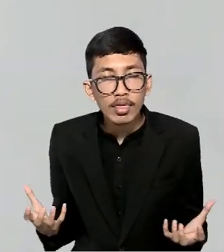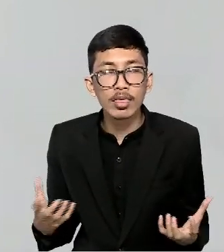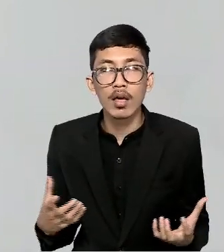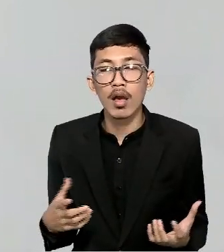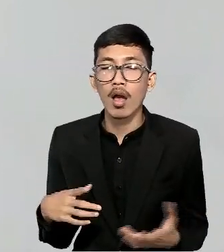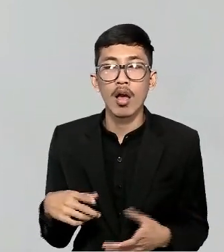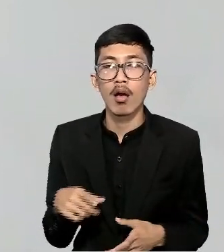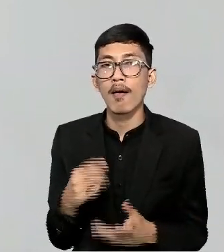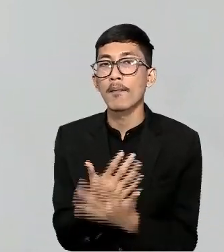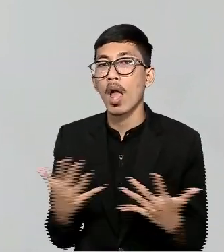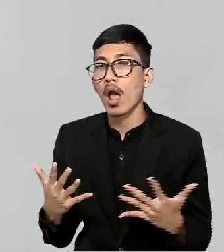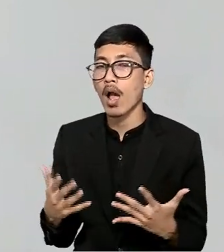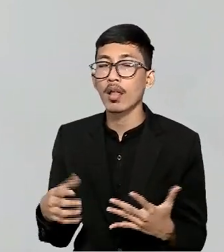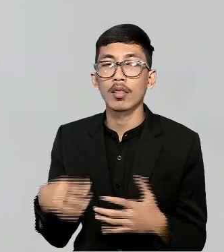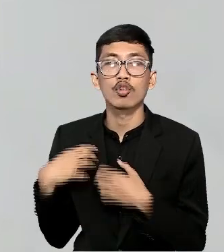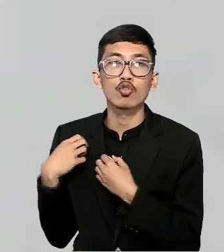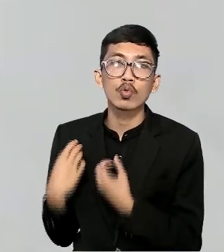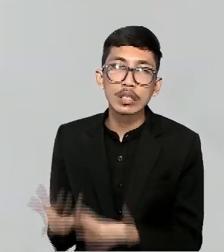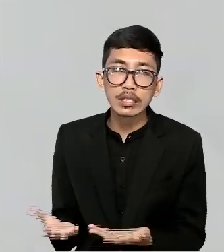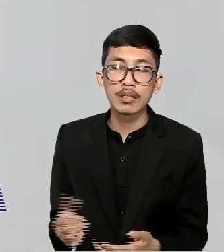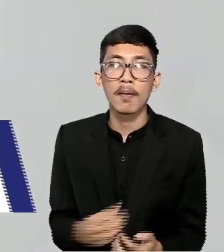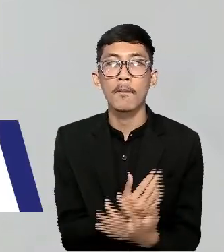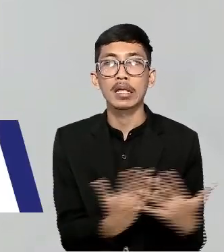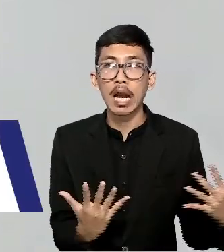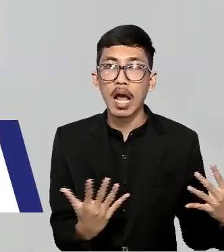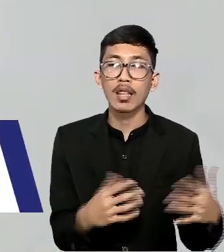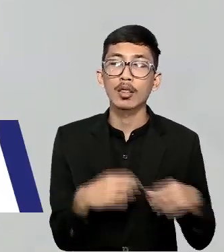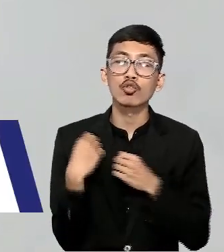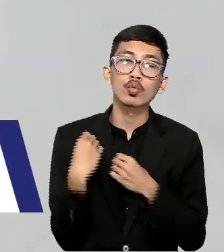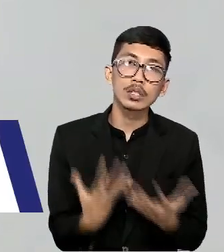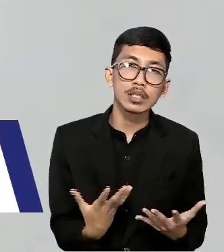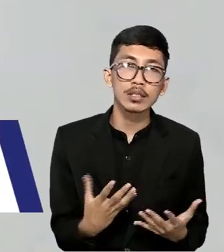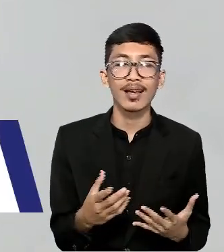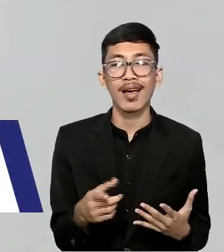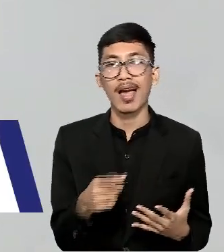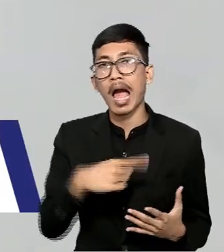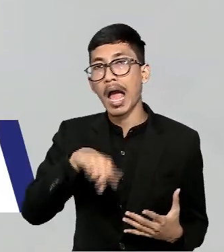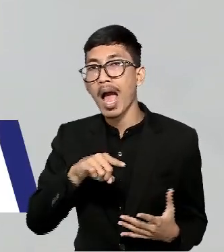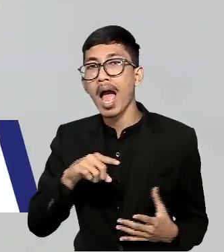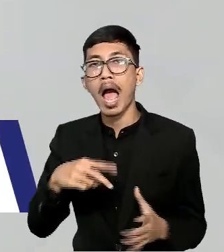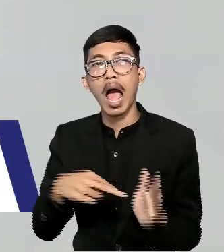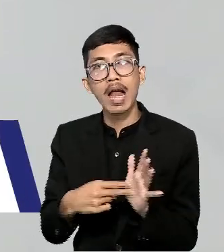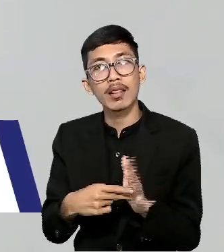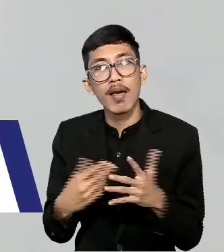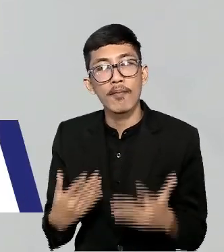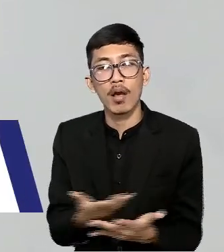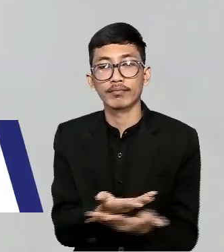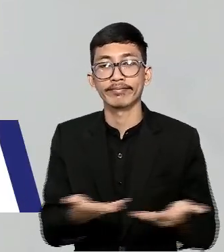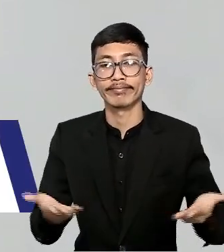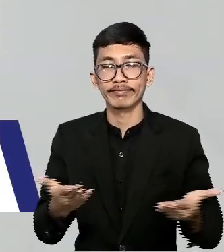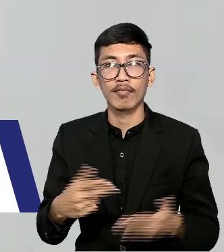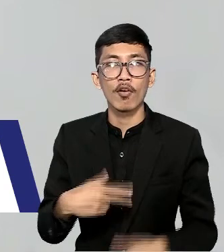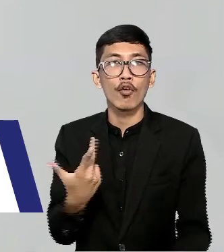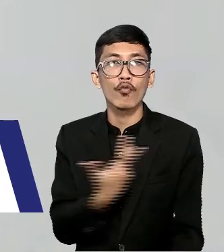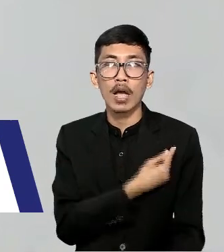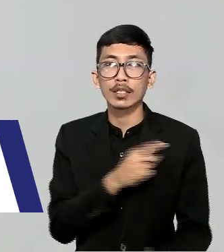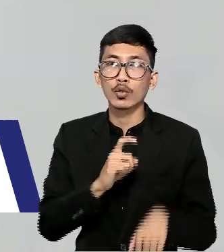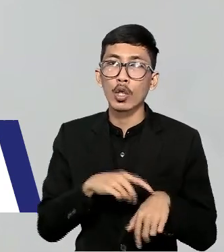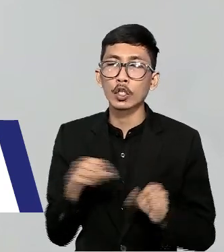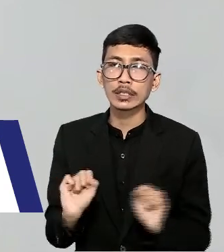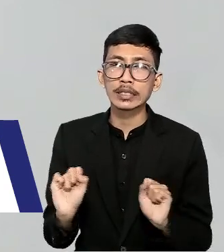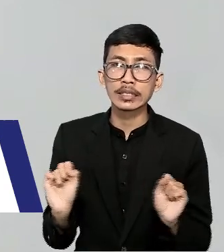sangat merugikan masyarakat merugikan keluarga dan seterusnya dah Oleh karena itu sebaiknya anggota masyarakat mengupayakan untuk berpartisipasi pada